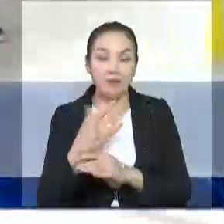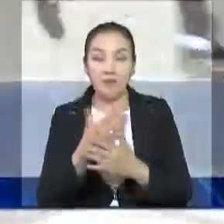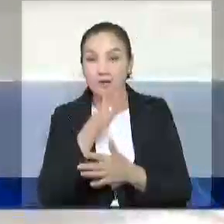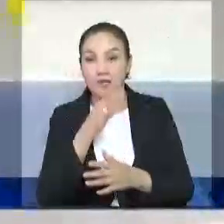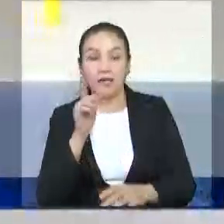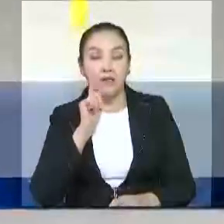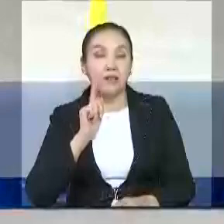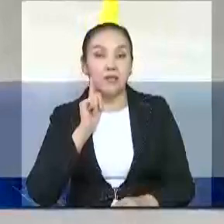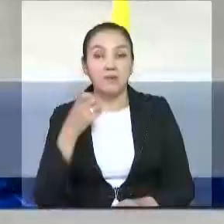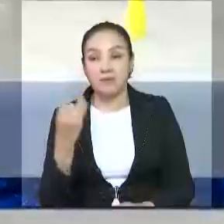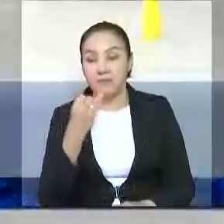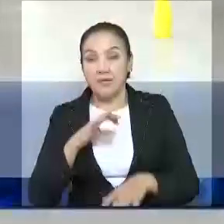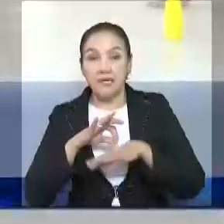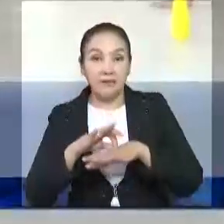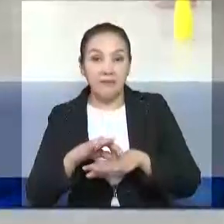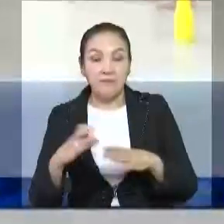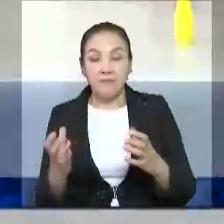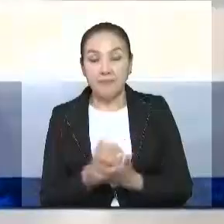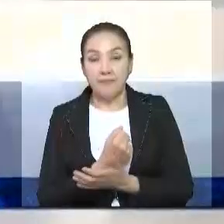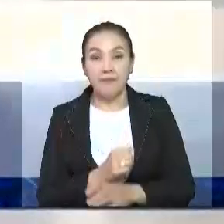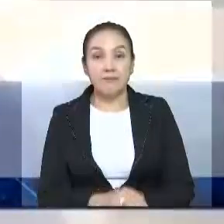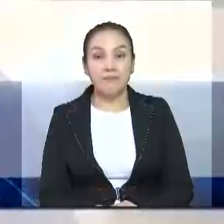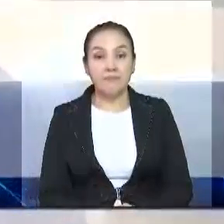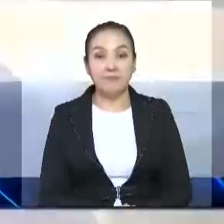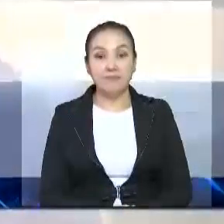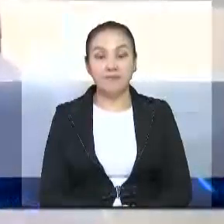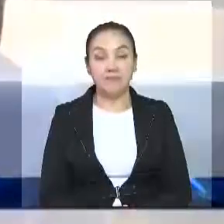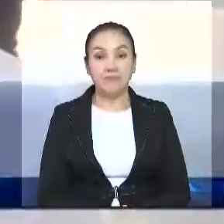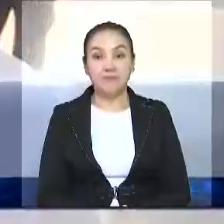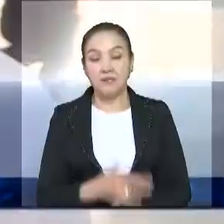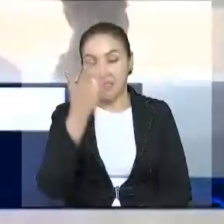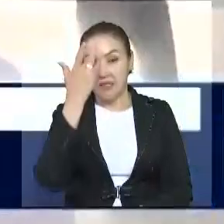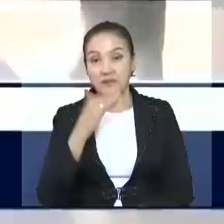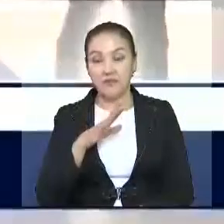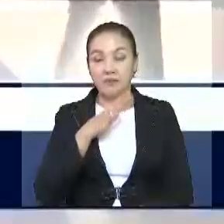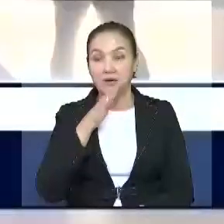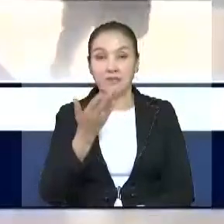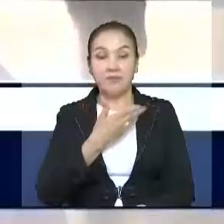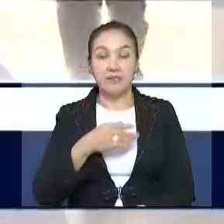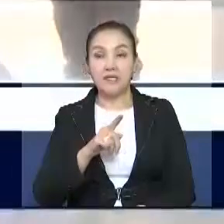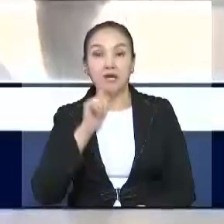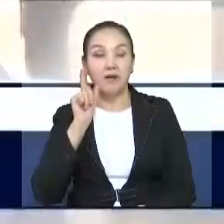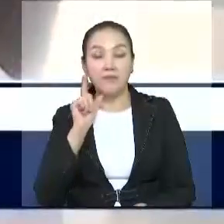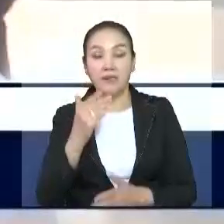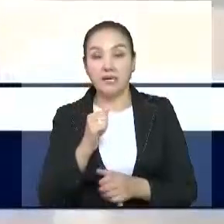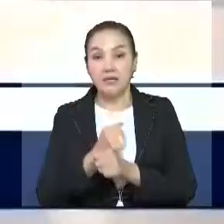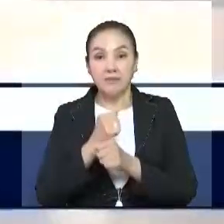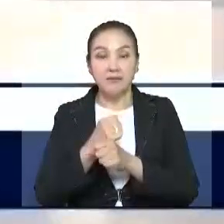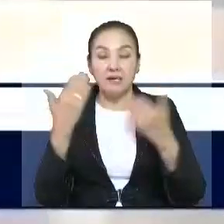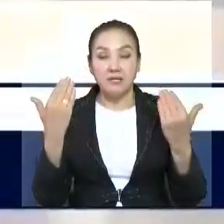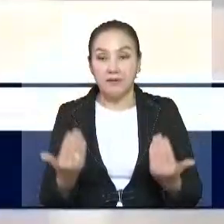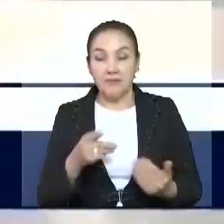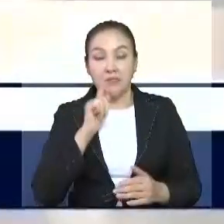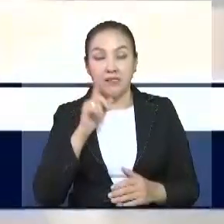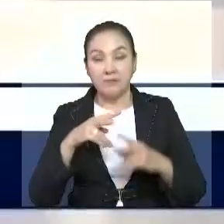уақытын тиімді әрі қызықты өткізілу үшін қолға алынған іс. Летом у нас идет. Жазғы уақытта бізде жазғы алаңқай жұмыс істейді. Биылғы жылы